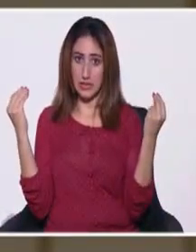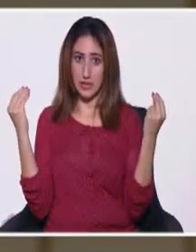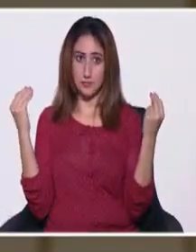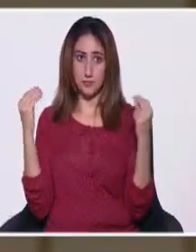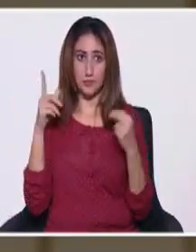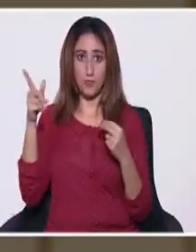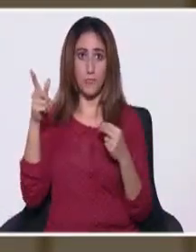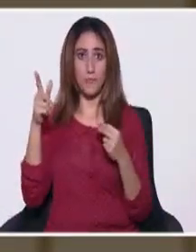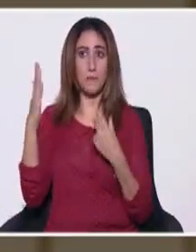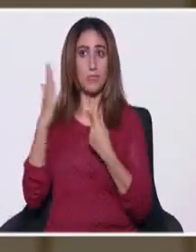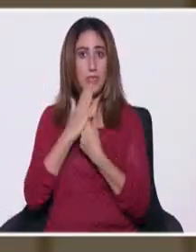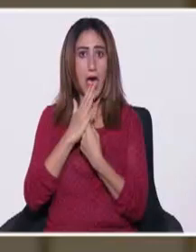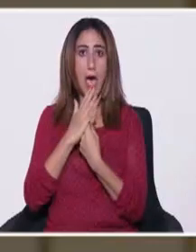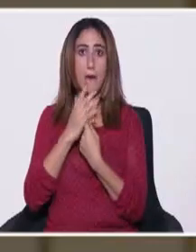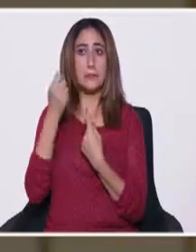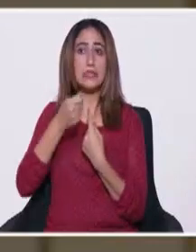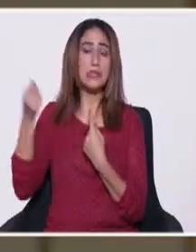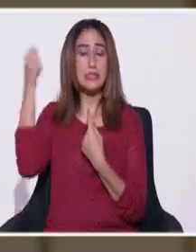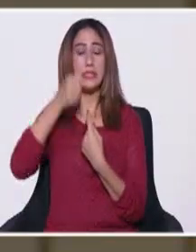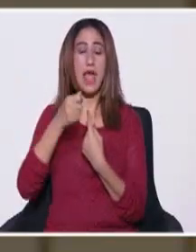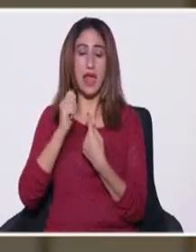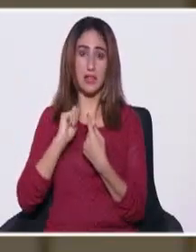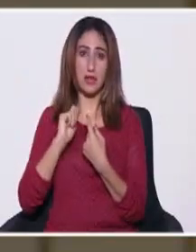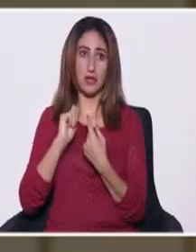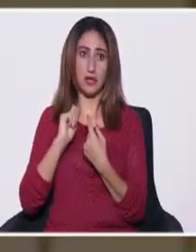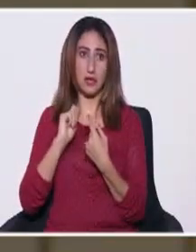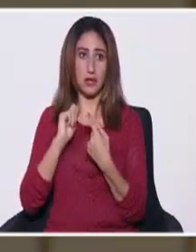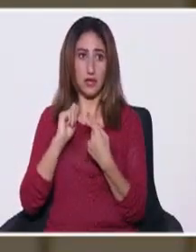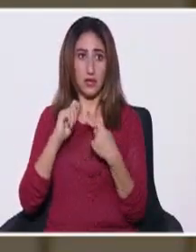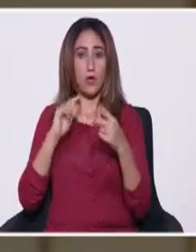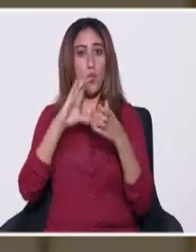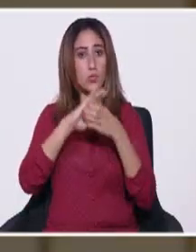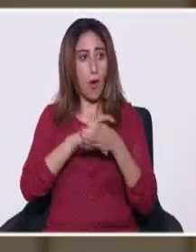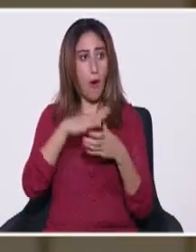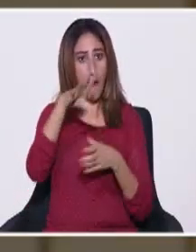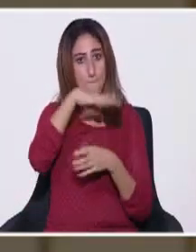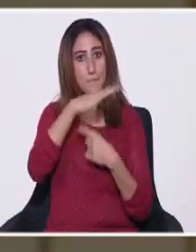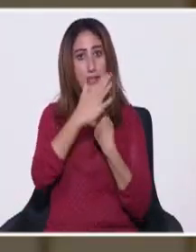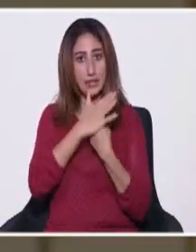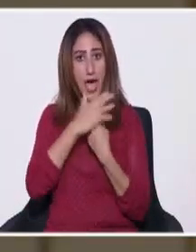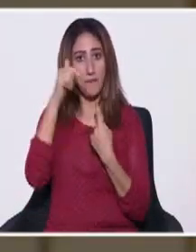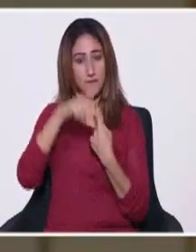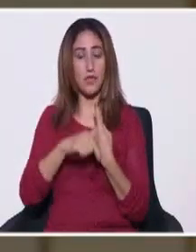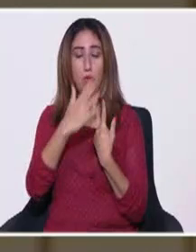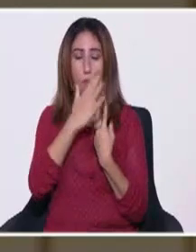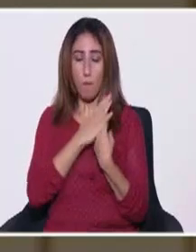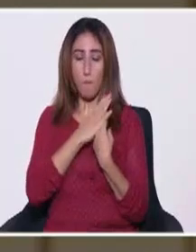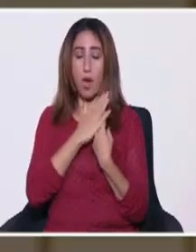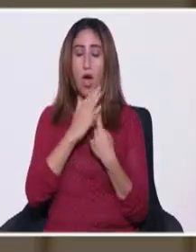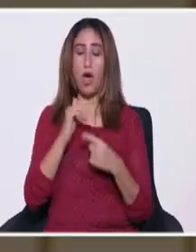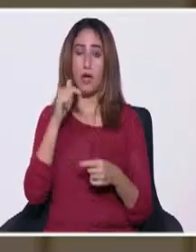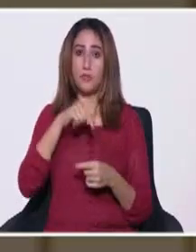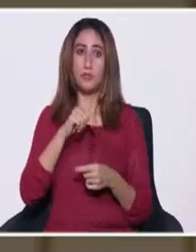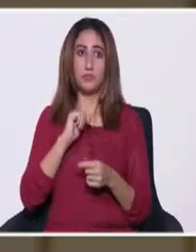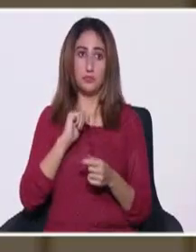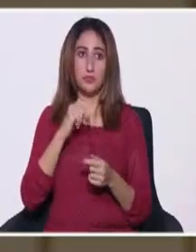يمكن هم أكتر داعم في حياتي، وبعدين يجوا مجموعة من أصدقاء وقفوا معايا وما زالوا من